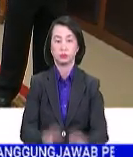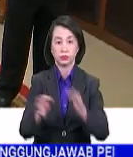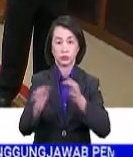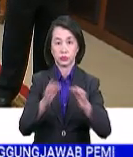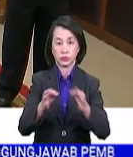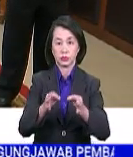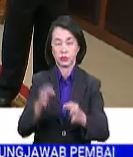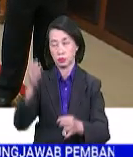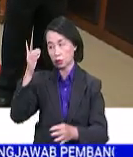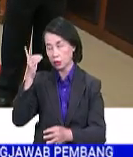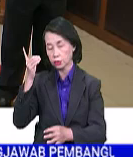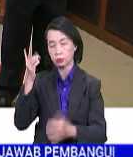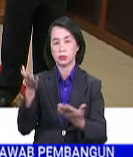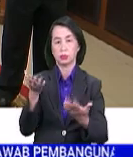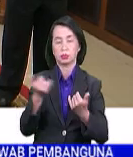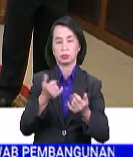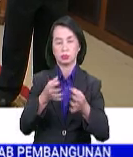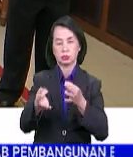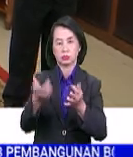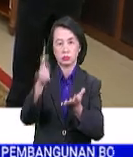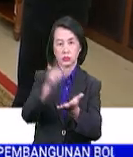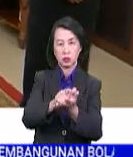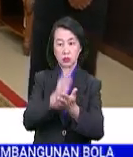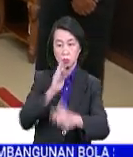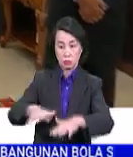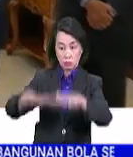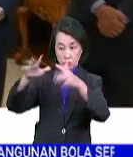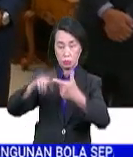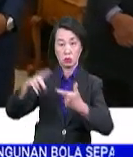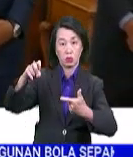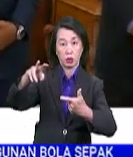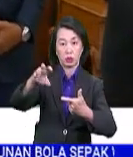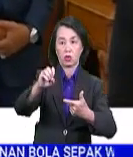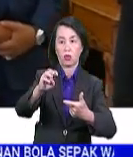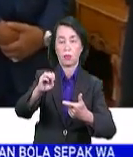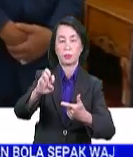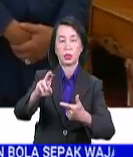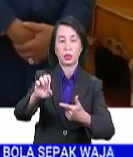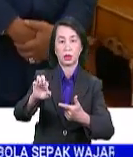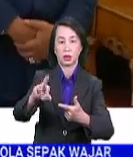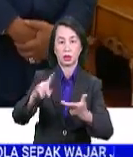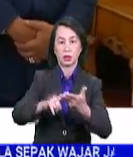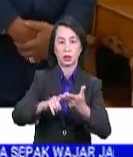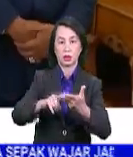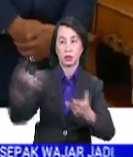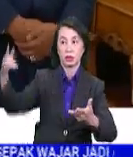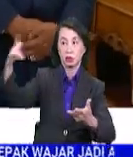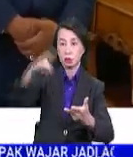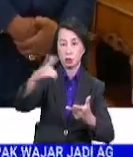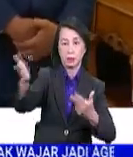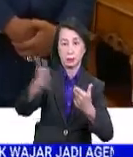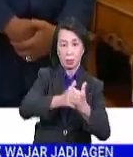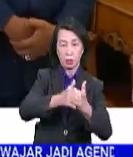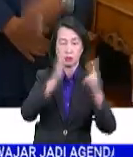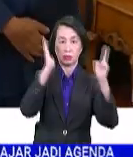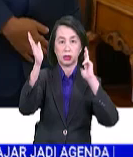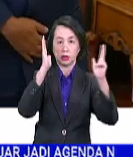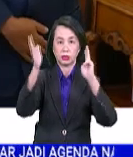Jelasnya, penangguhan itu mengambil kira laporan kesan banjir, varian Omicron dan impak pengembara yang pulang ke tanah air.